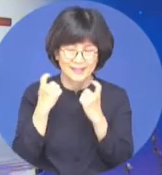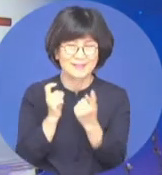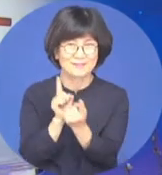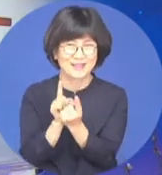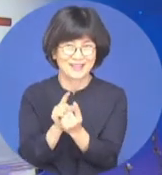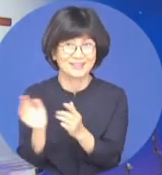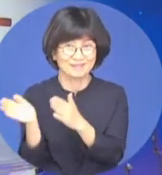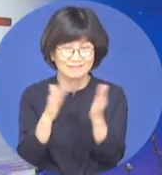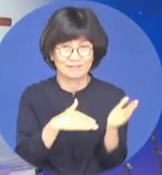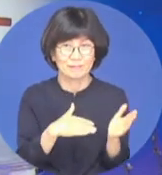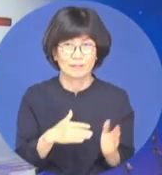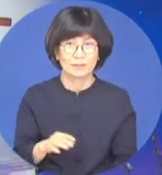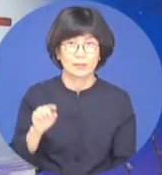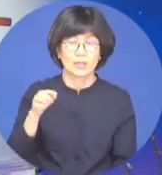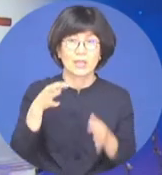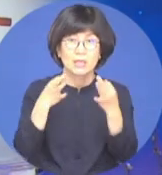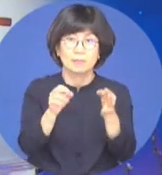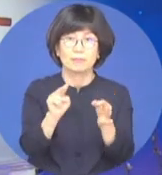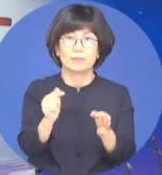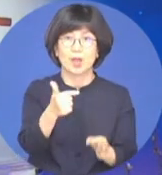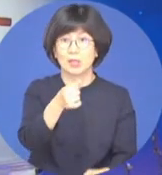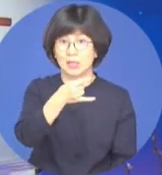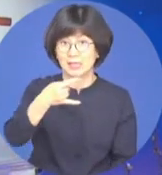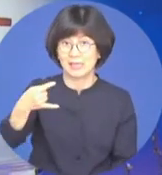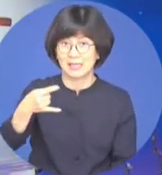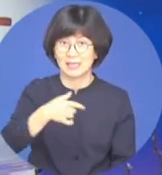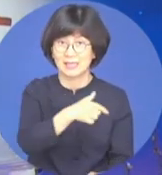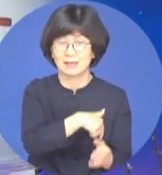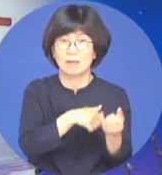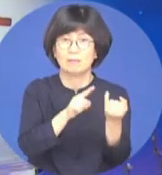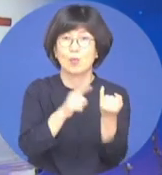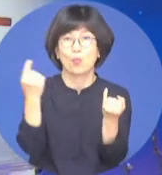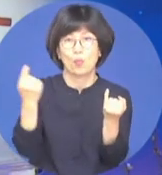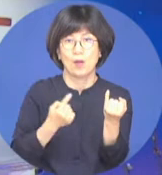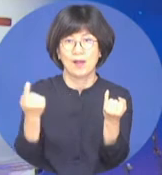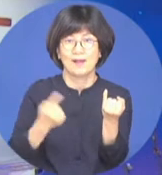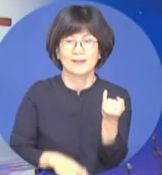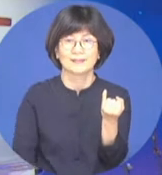다음에 김연희 집사님 이렇게 오셨습니다.